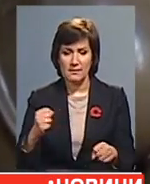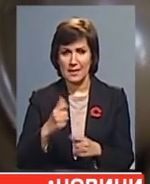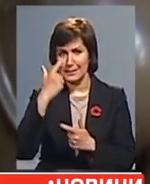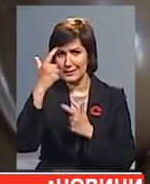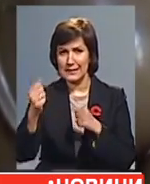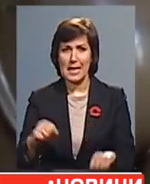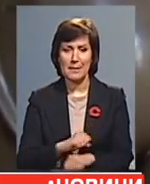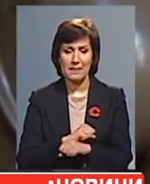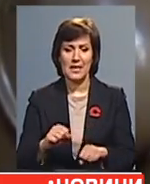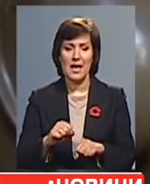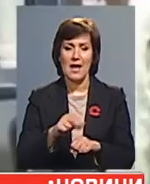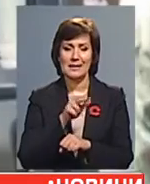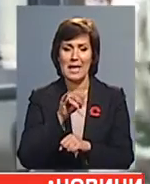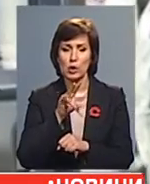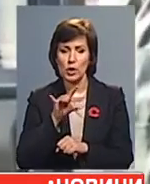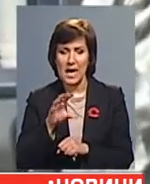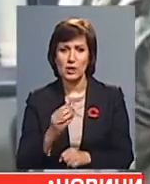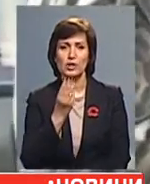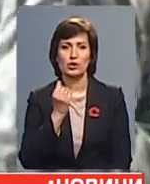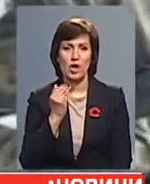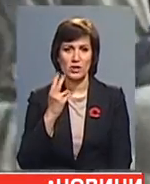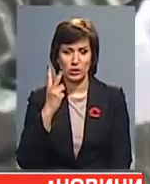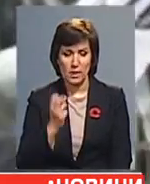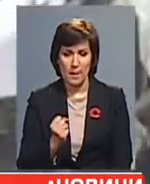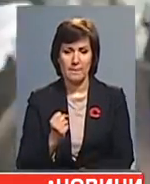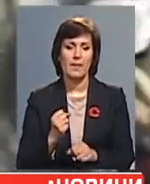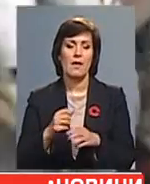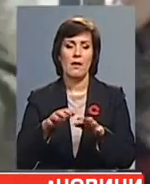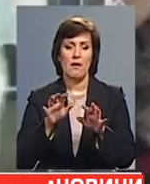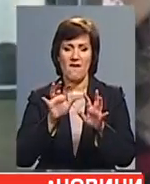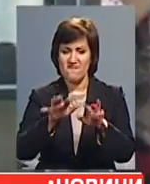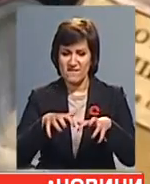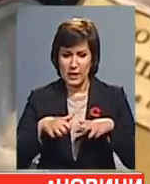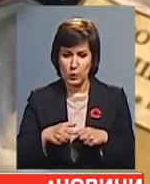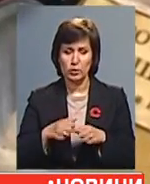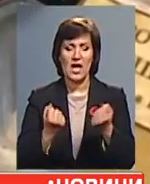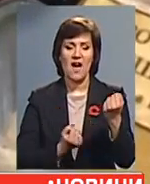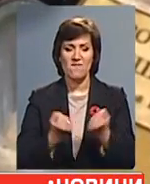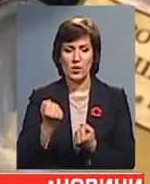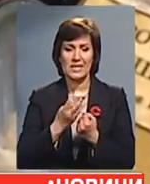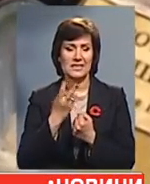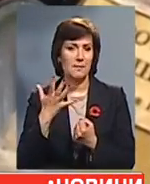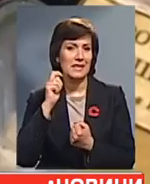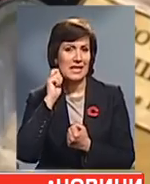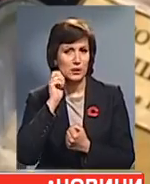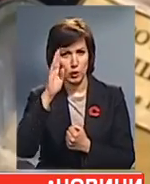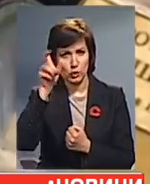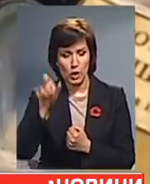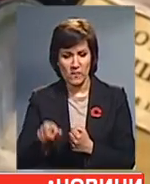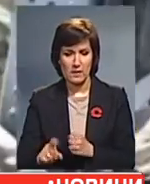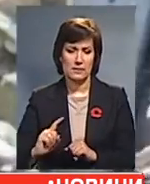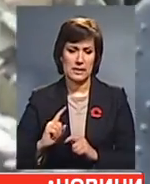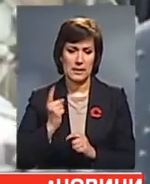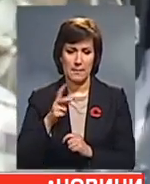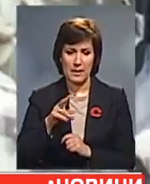сигнальна міна, детонатори, тротилова шашка. Оперативники вилучили арсенал, а водія автівки 35-річного чоловіка